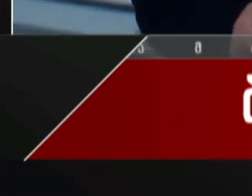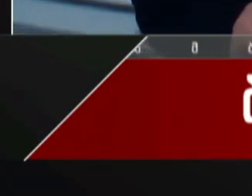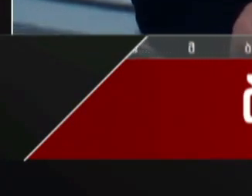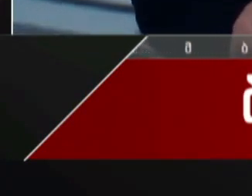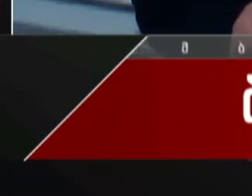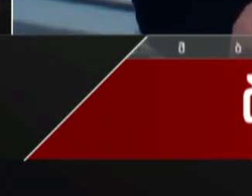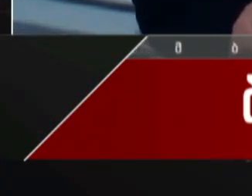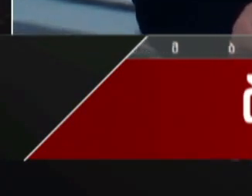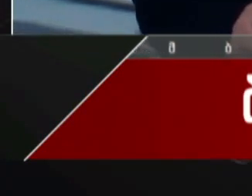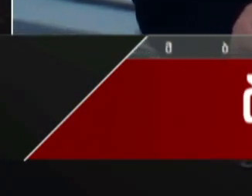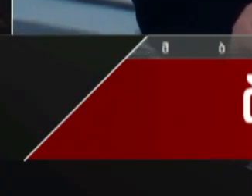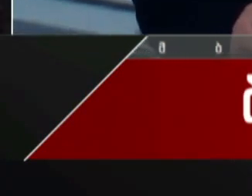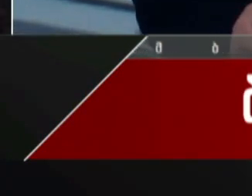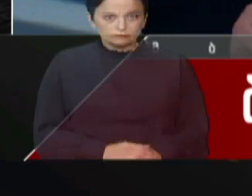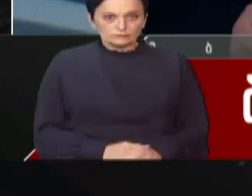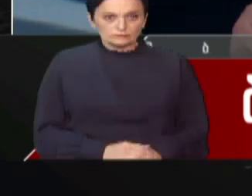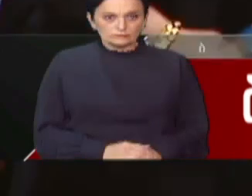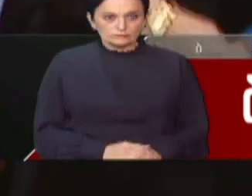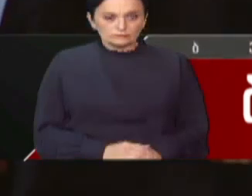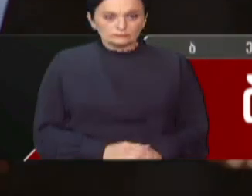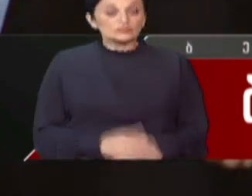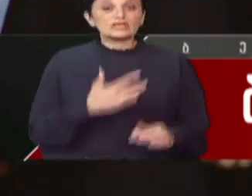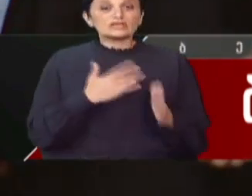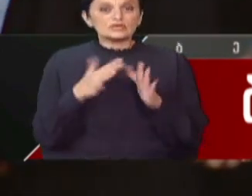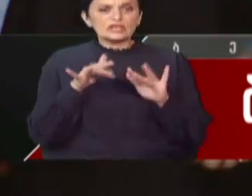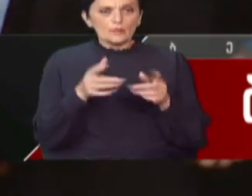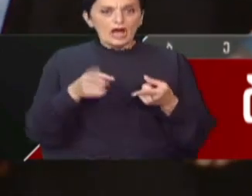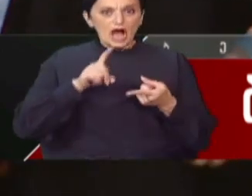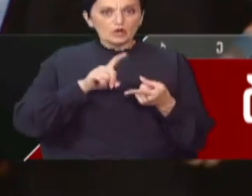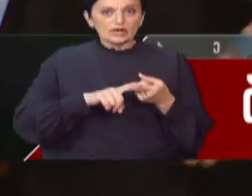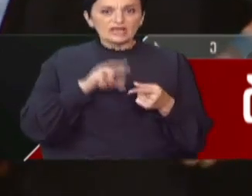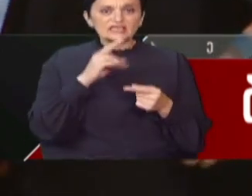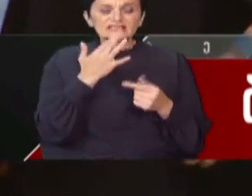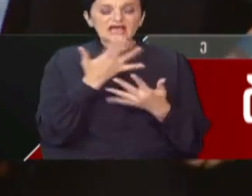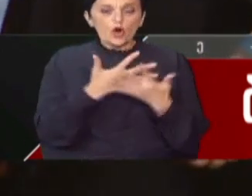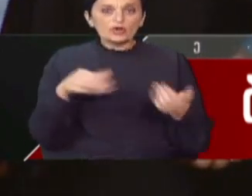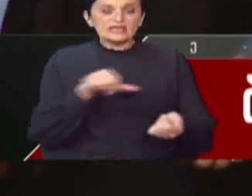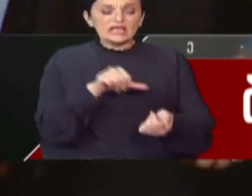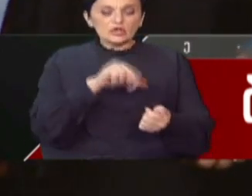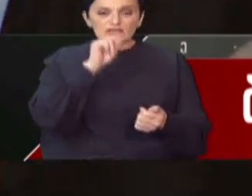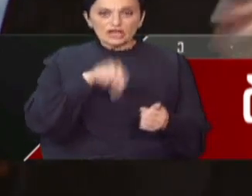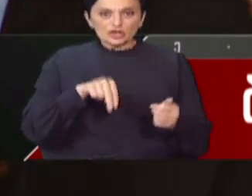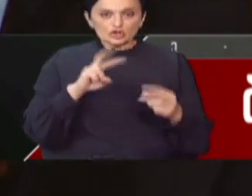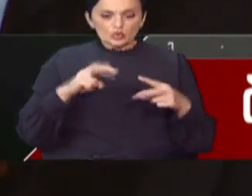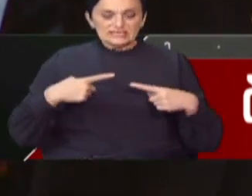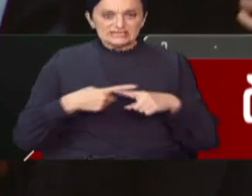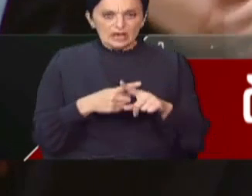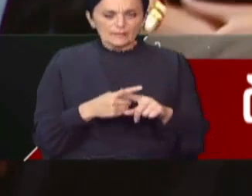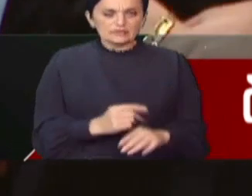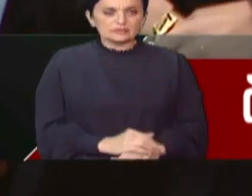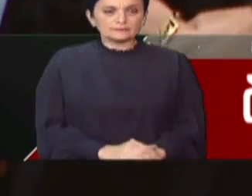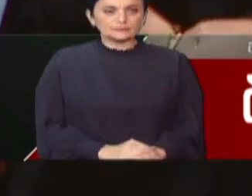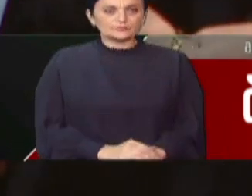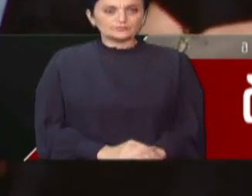საქმეთა სამინისტროს წარმომადგენლები აკეთებენ. სავარაუდოდ, საქმე ეხება ტრანსნაციონალურ ნარკოდანაშაულის სქემას.